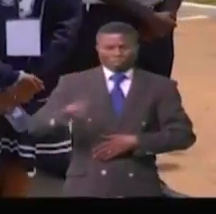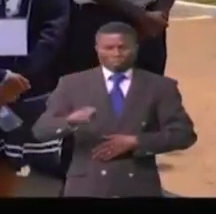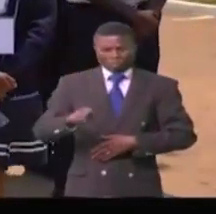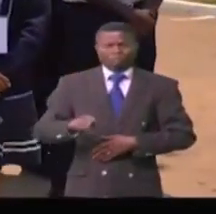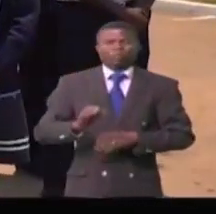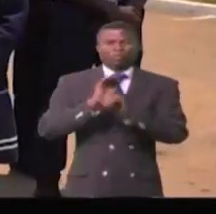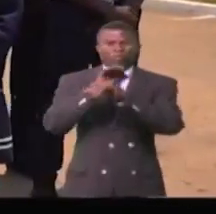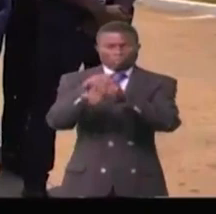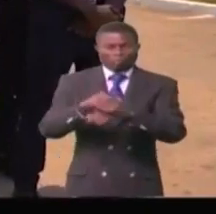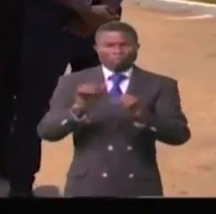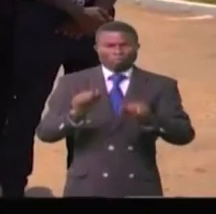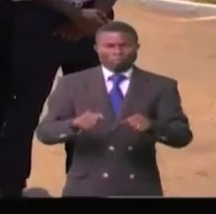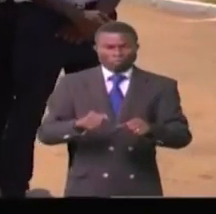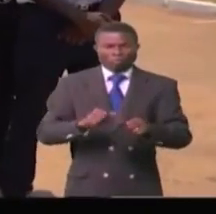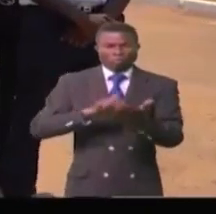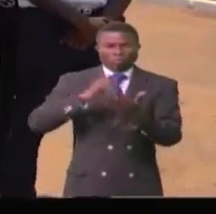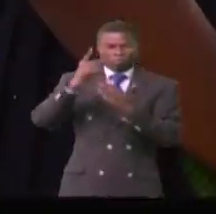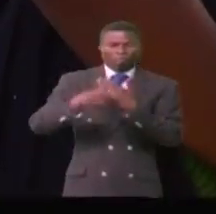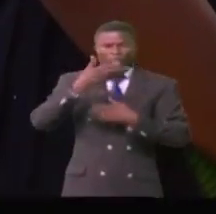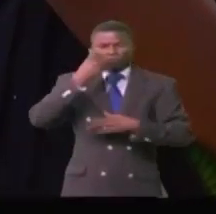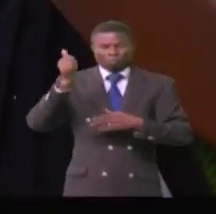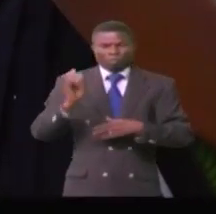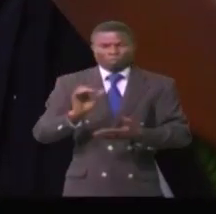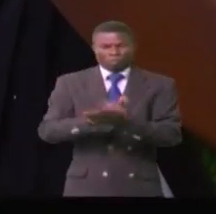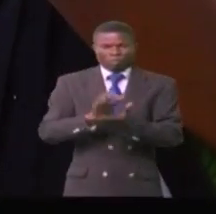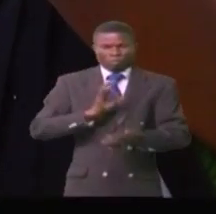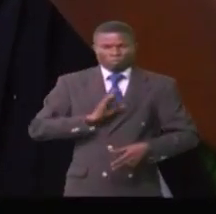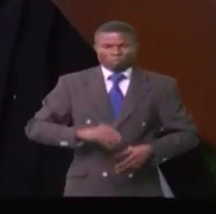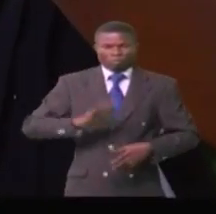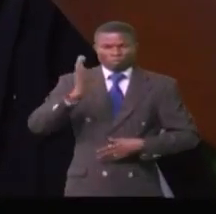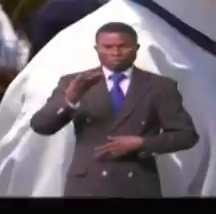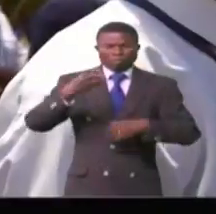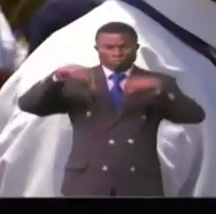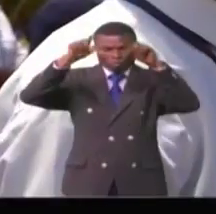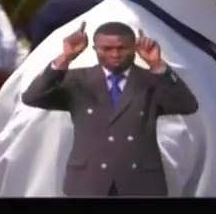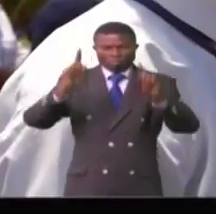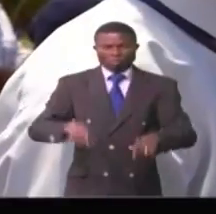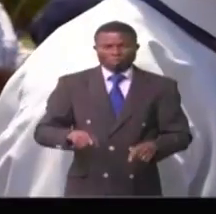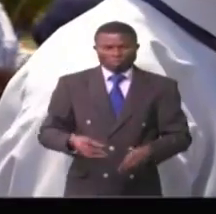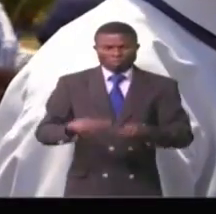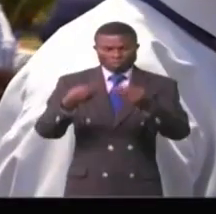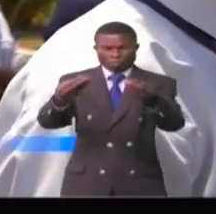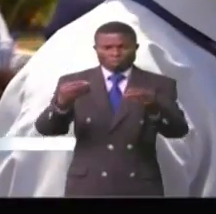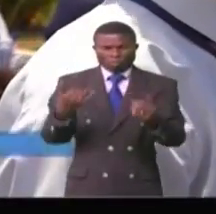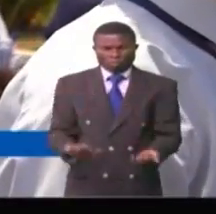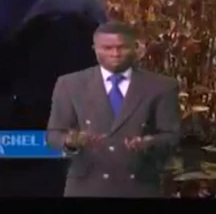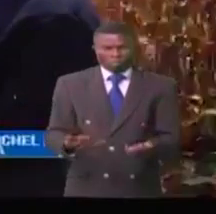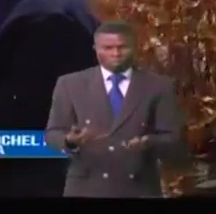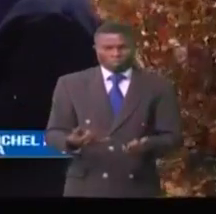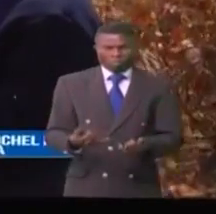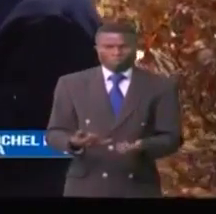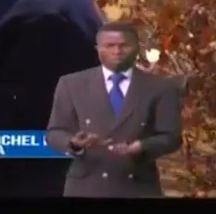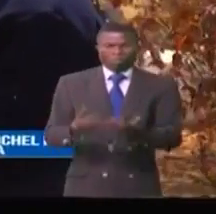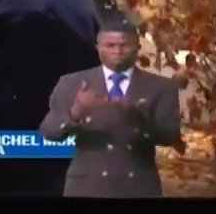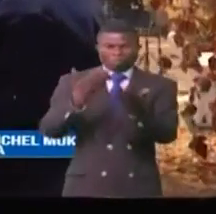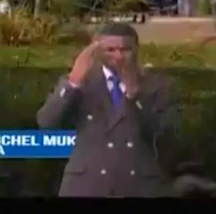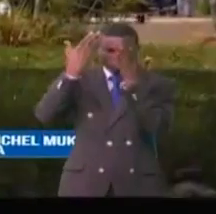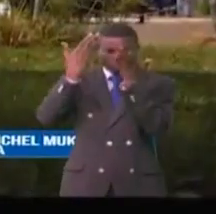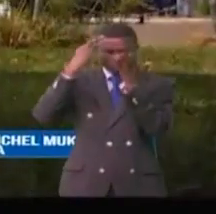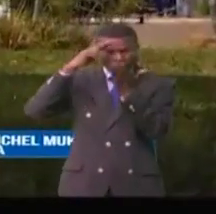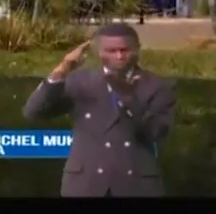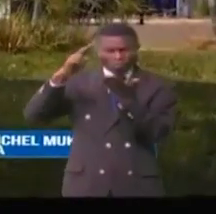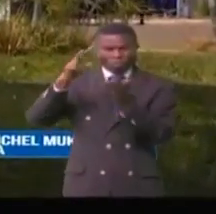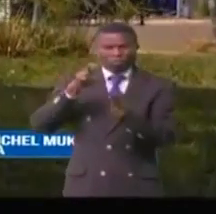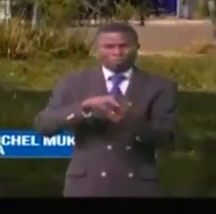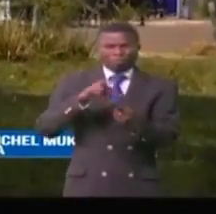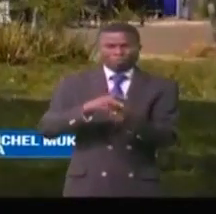l'examen d'État, le programme Excellencia, qui est en sa quatrième édition, offre actuellement un cursus universitaire garanti